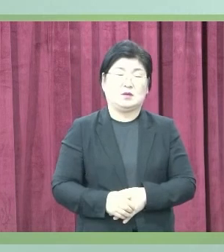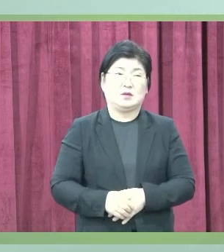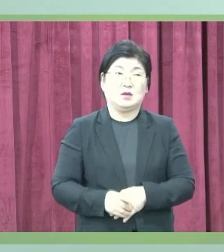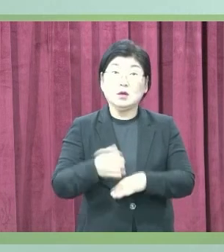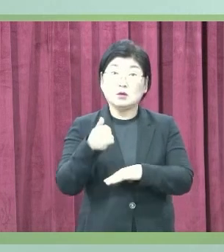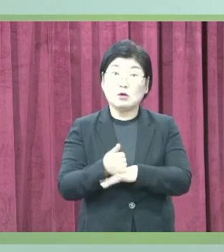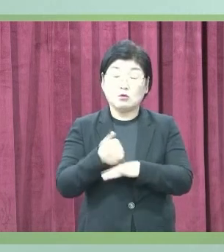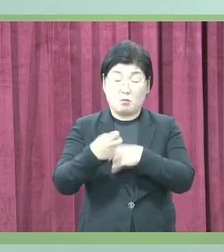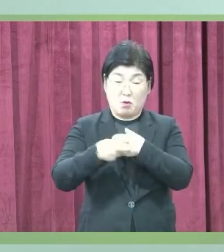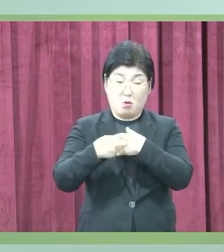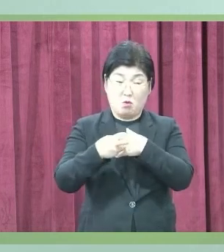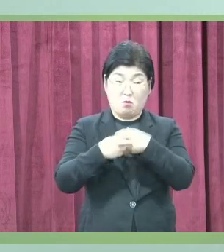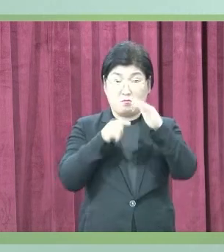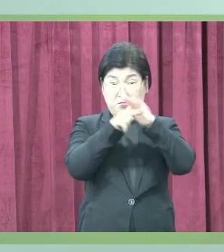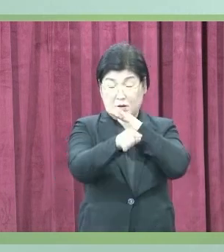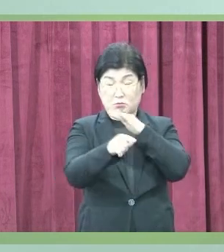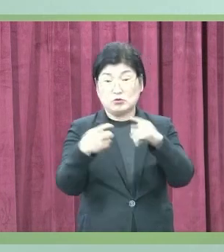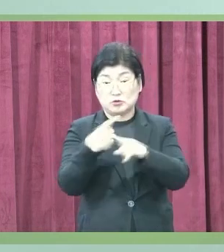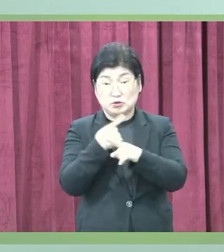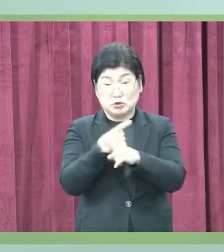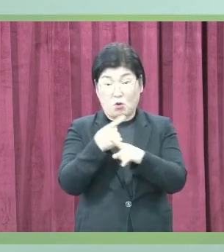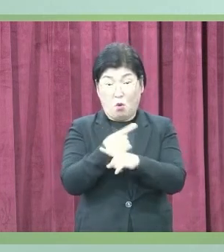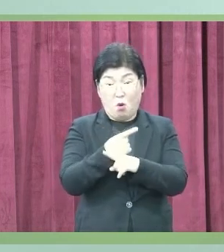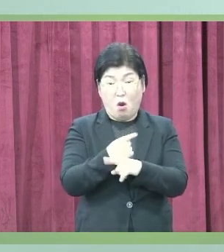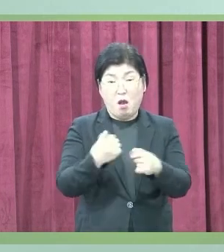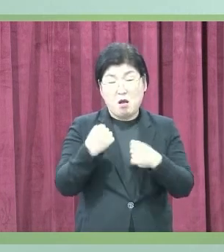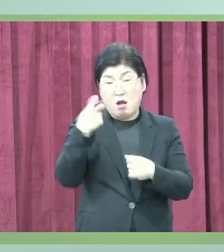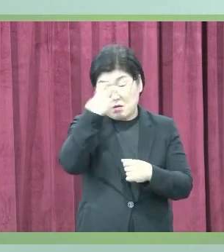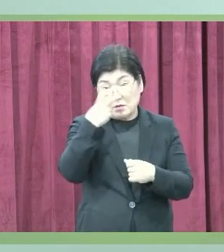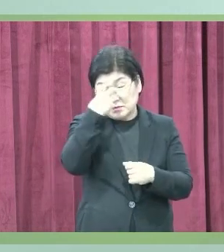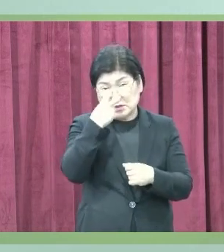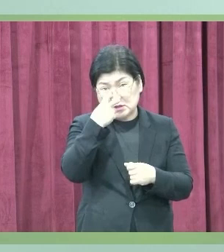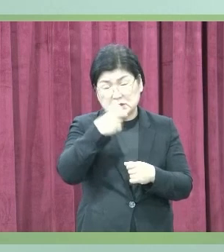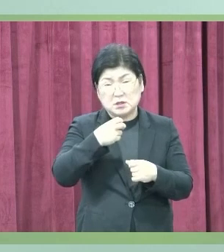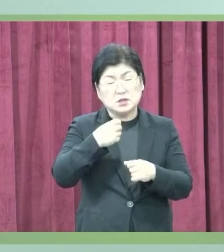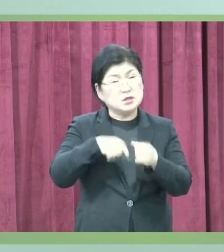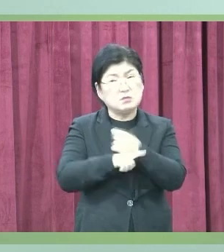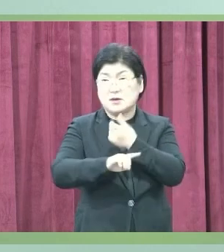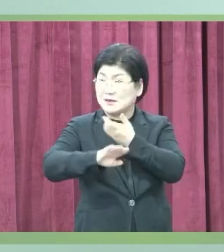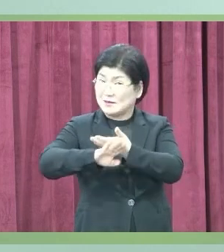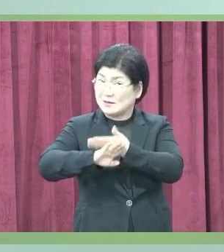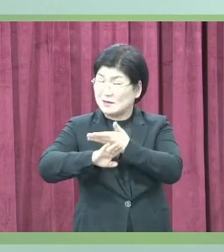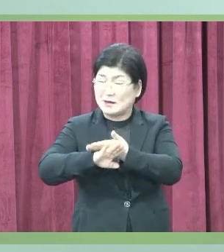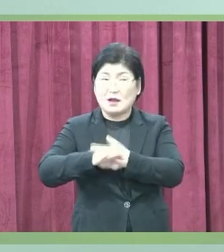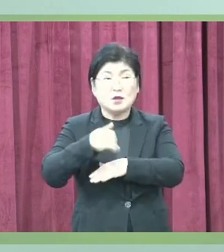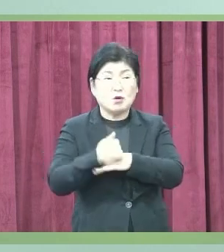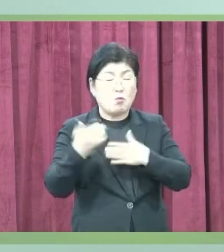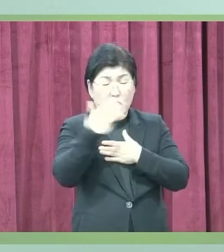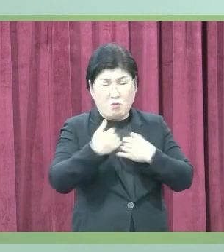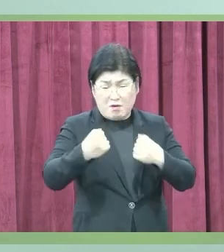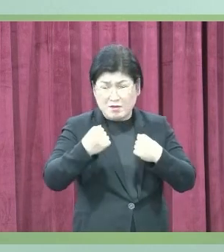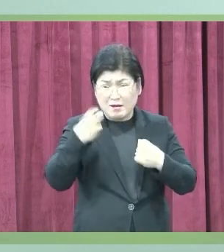그래서 의료기관을 방문해서 치료하는 것과 검진이 추구하는 목적 자체는 다르기 때문에 검진에 대한 필요성을